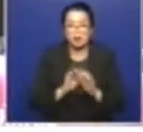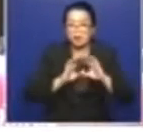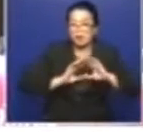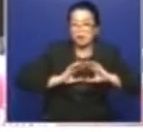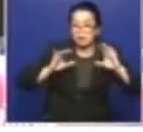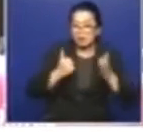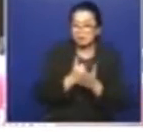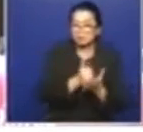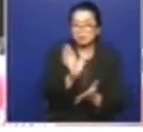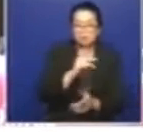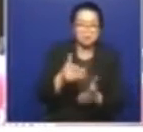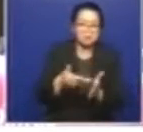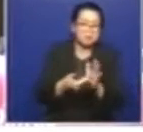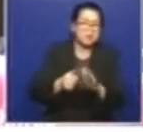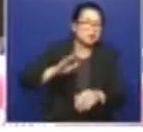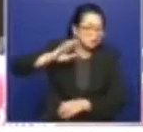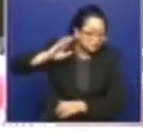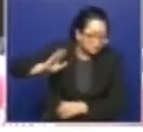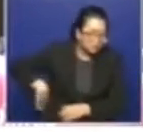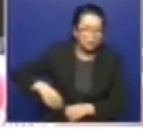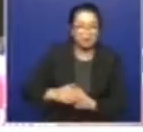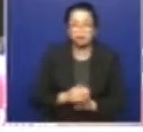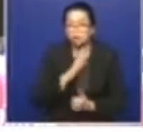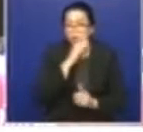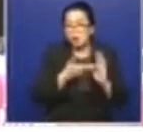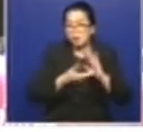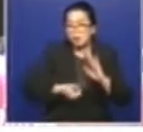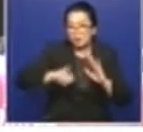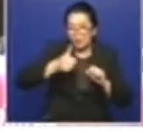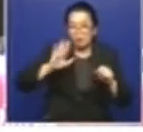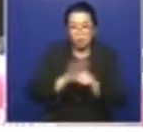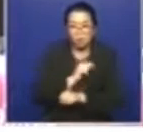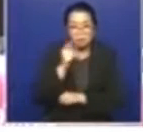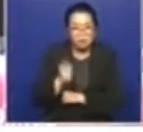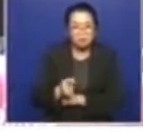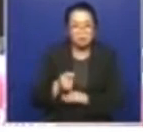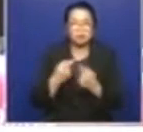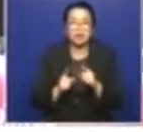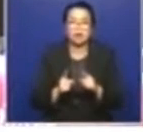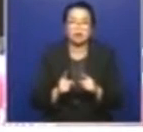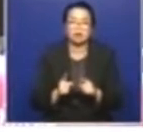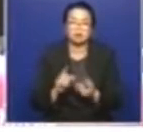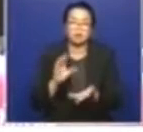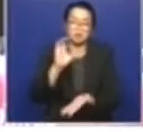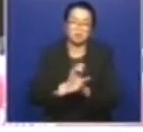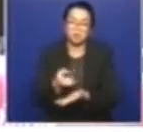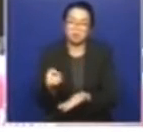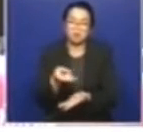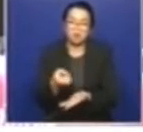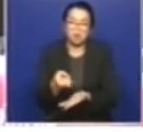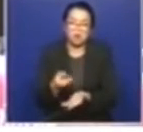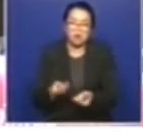า 3. แม้เบิกได้จริงเต็มแม็กมันก็น้อยเกินไปสำหรับที่จะอัดฉีดเข้าระบบเศ